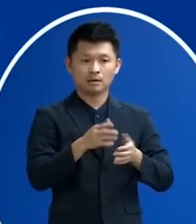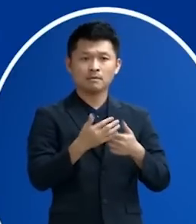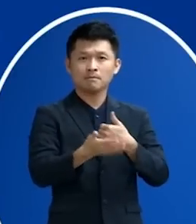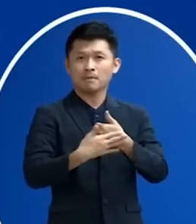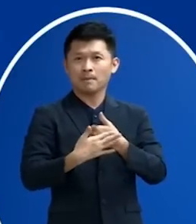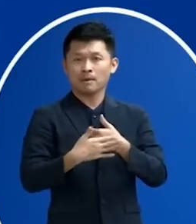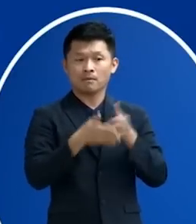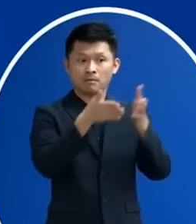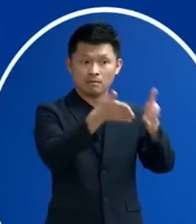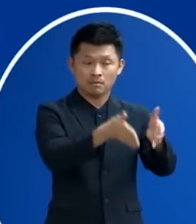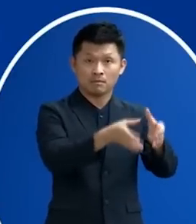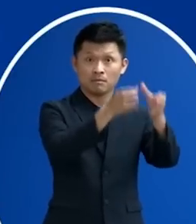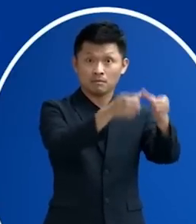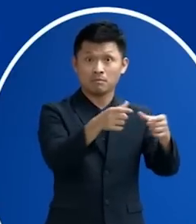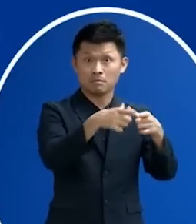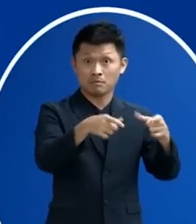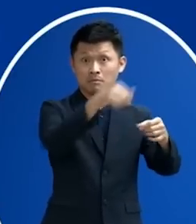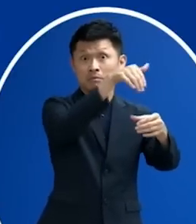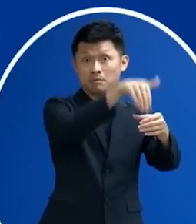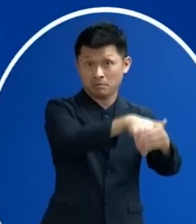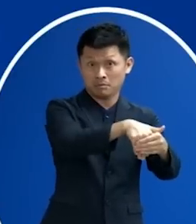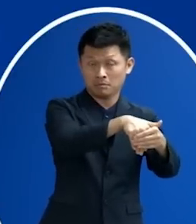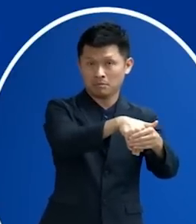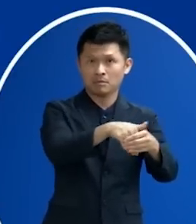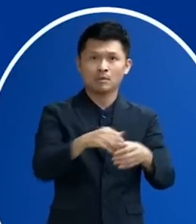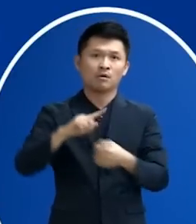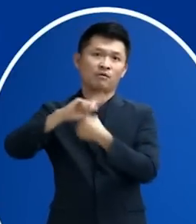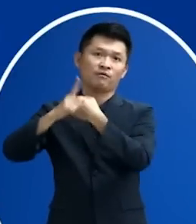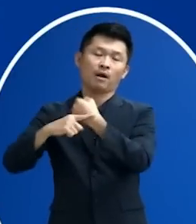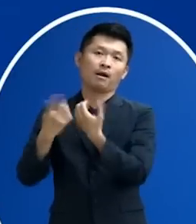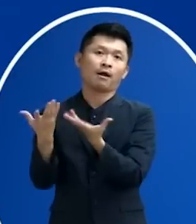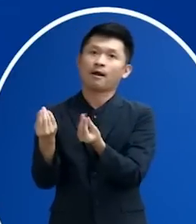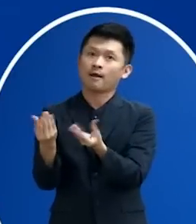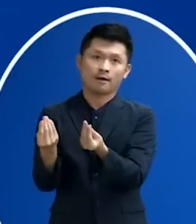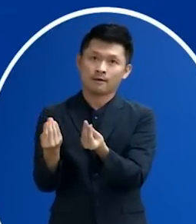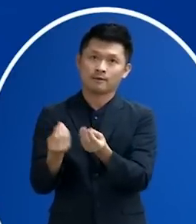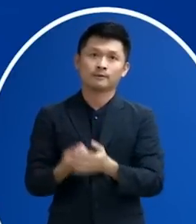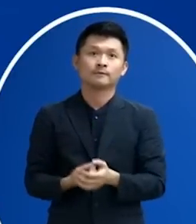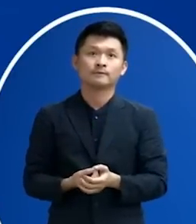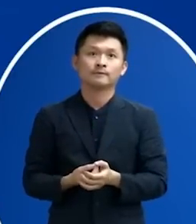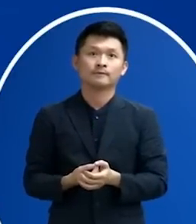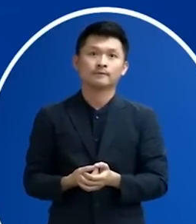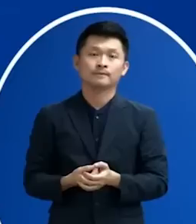们国家还有法律欠缺的问题。同时，